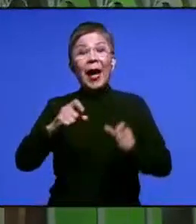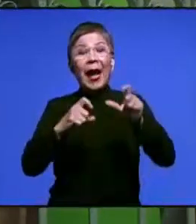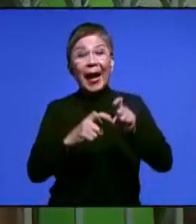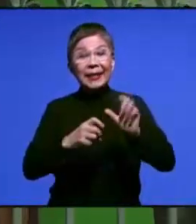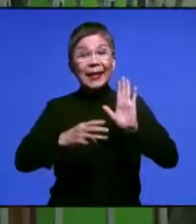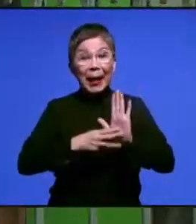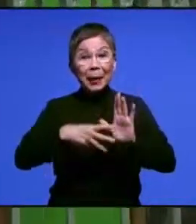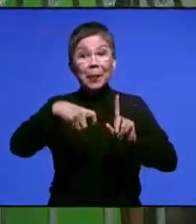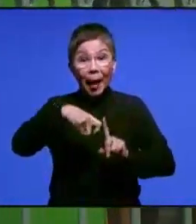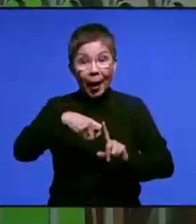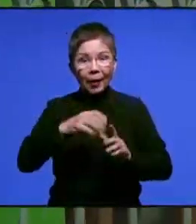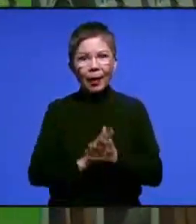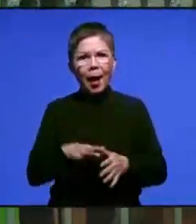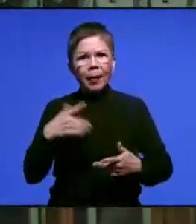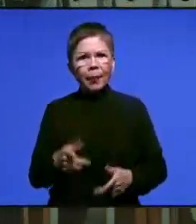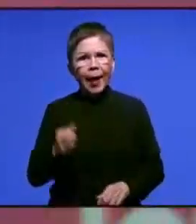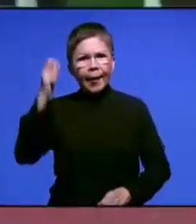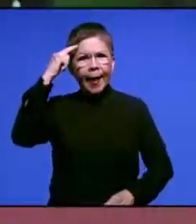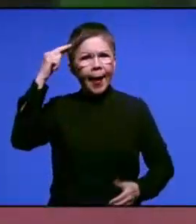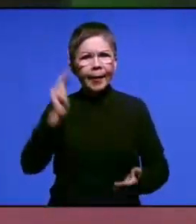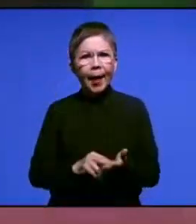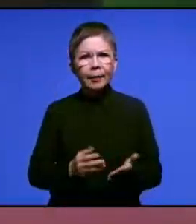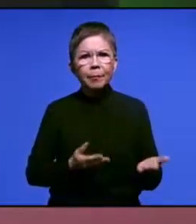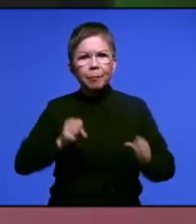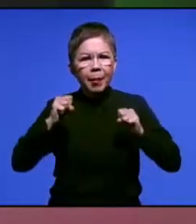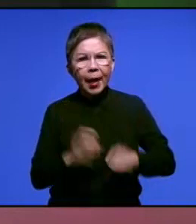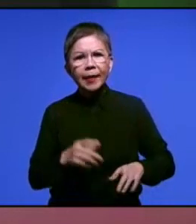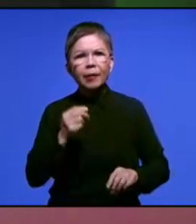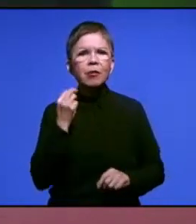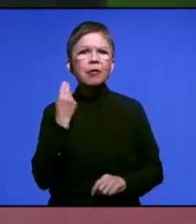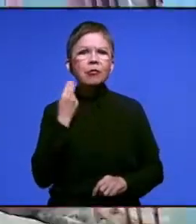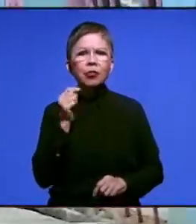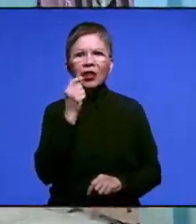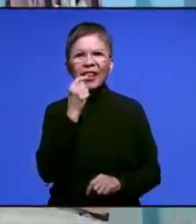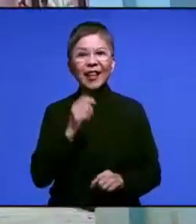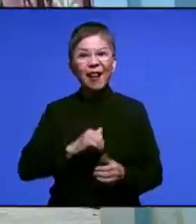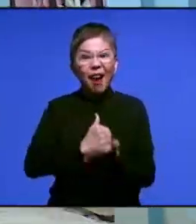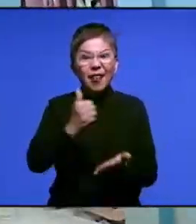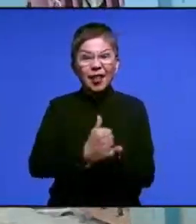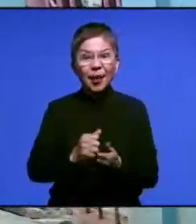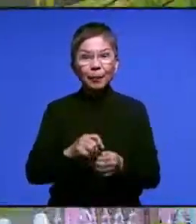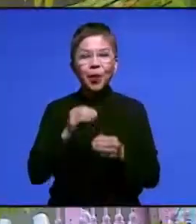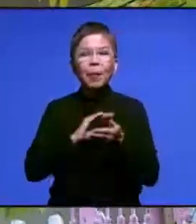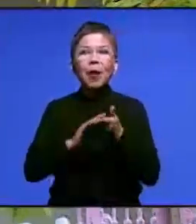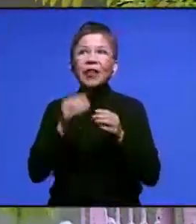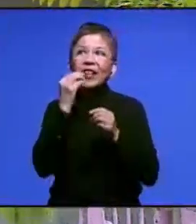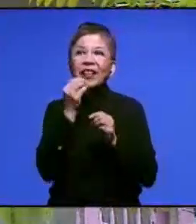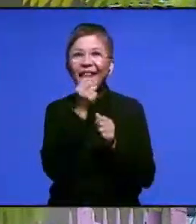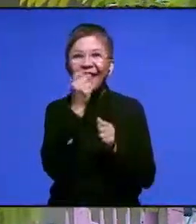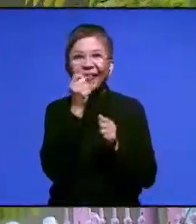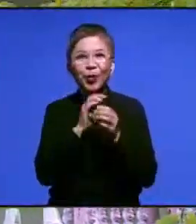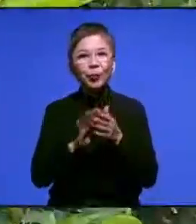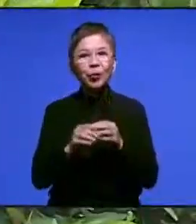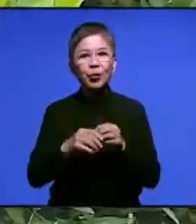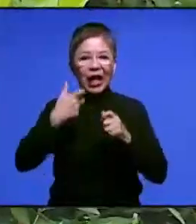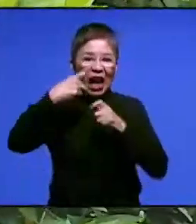SMK. Namun ia berani membuka praktek layaknya dokter gigi tulen, seperti merawat gigi, pemutihan, hingga